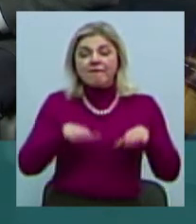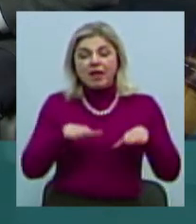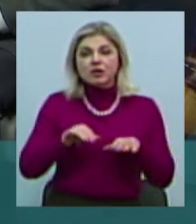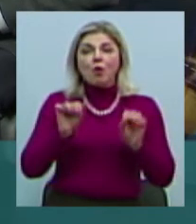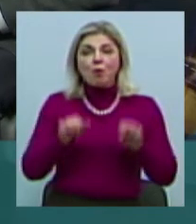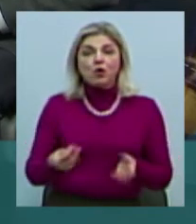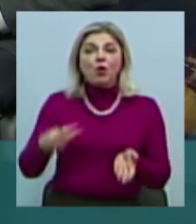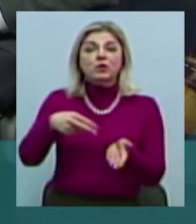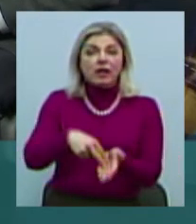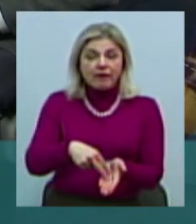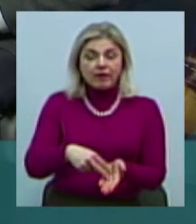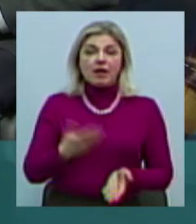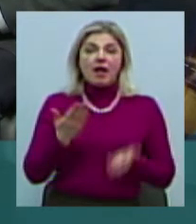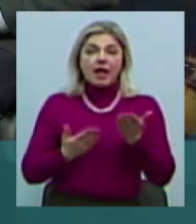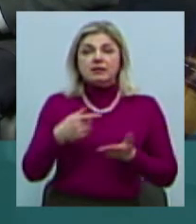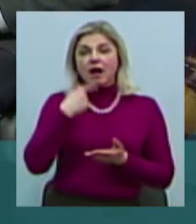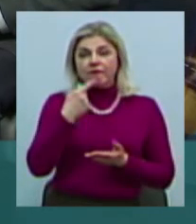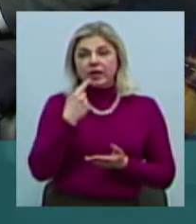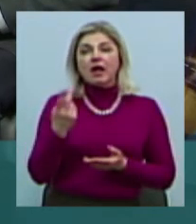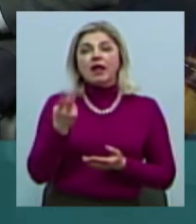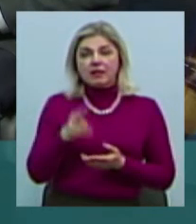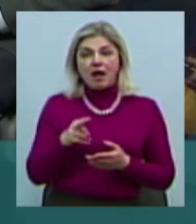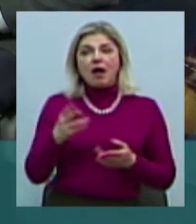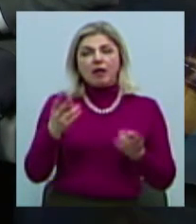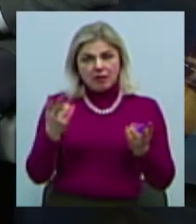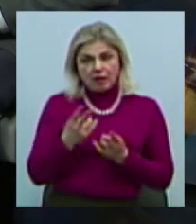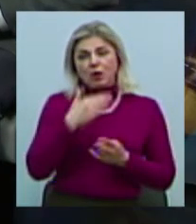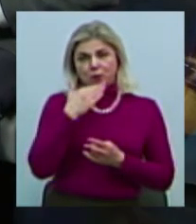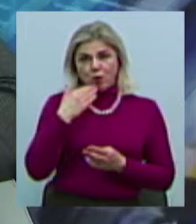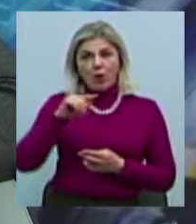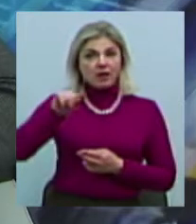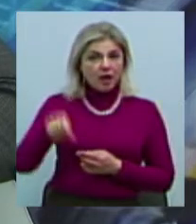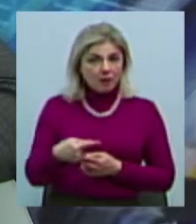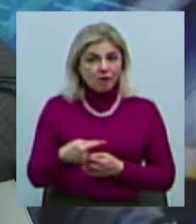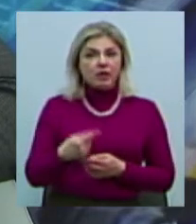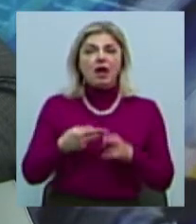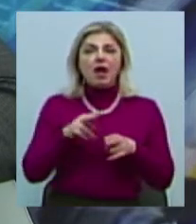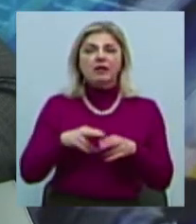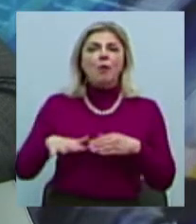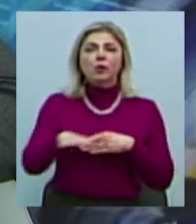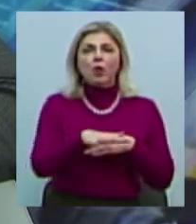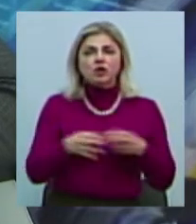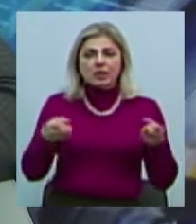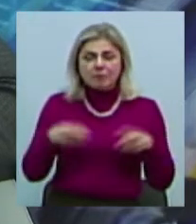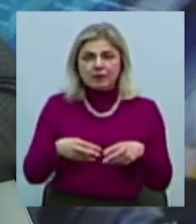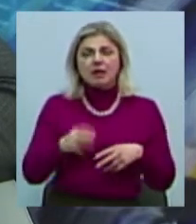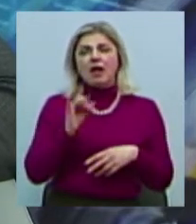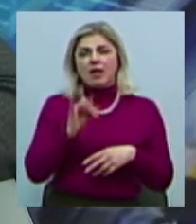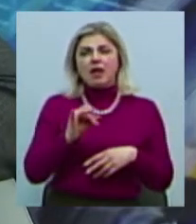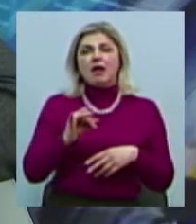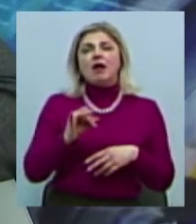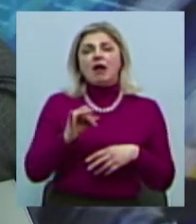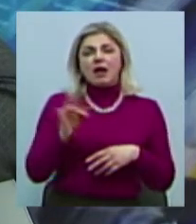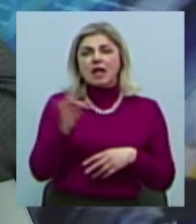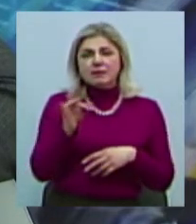есть для установки весогабаритного комплекса необходимо также выполнить ряд требований. Там должна быть ровная площадка определенных там, размеров. Там, это проблема для